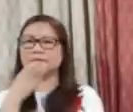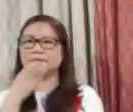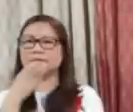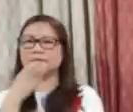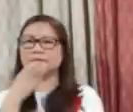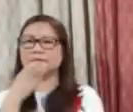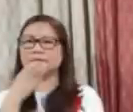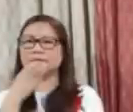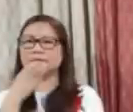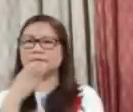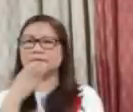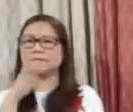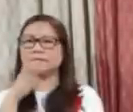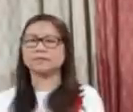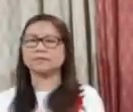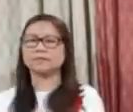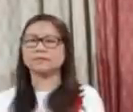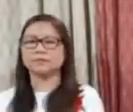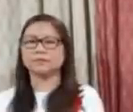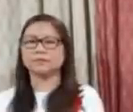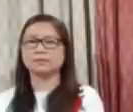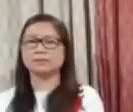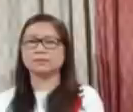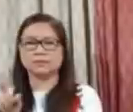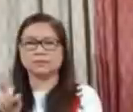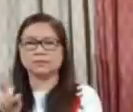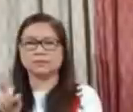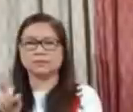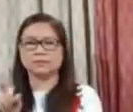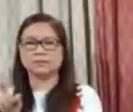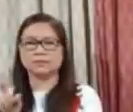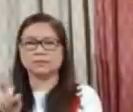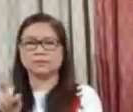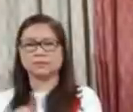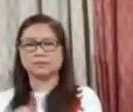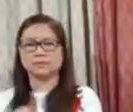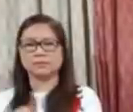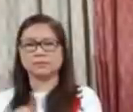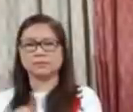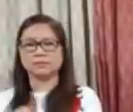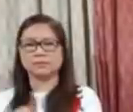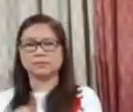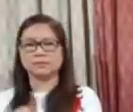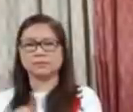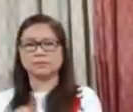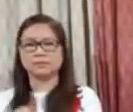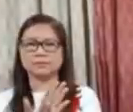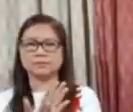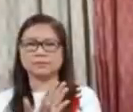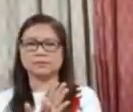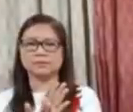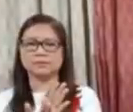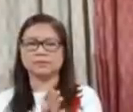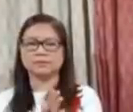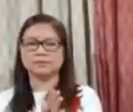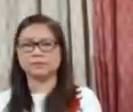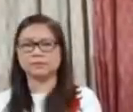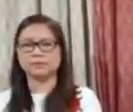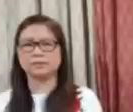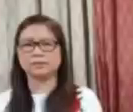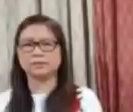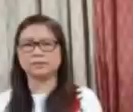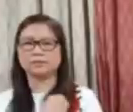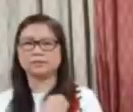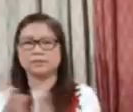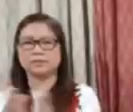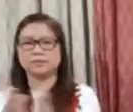at uploaded videos. Ang ating mga kaguruan at non-teaching staff ay nagtutulungan upang maging matagumpay ang lahat ng